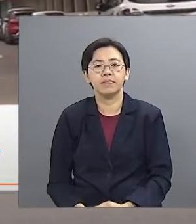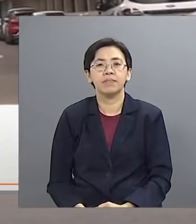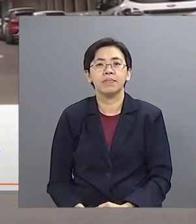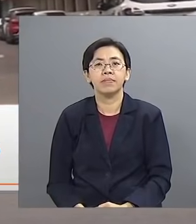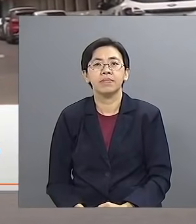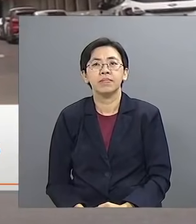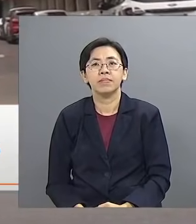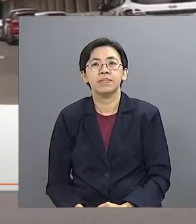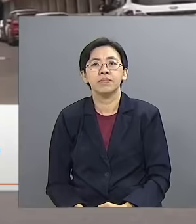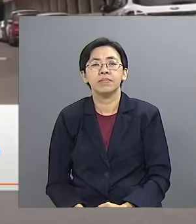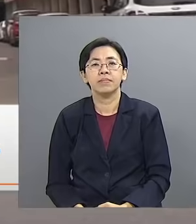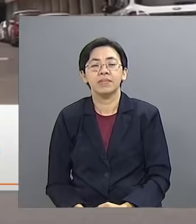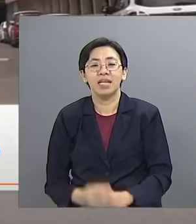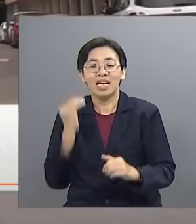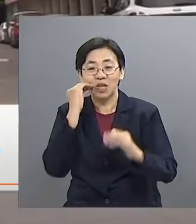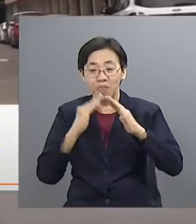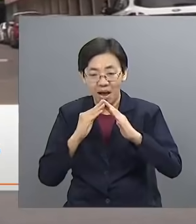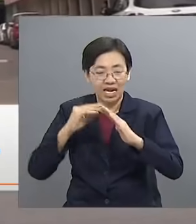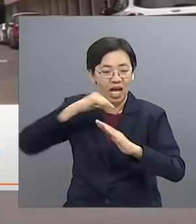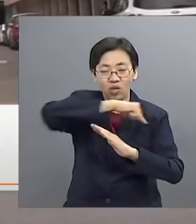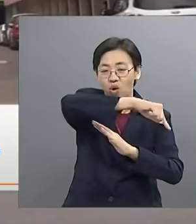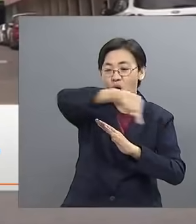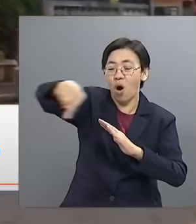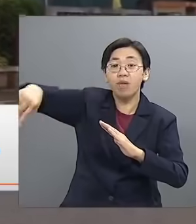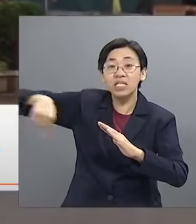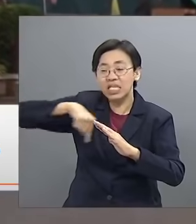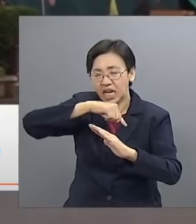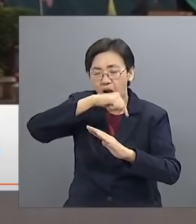มีของบ้านพักผู้ป่วยเนี่ยค่ะเจ้าหน้าที่อาสาสมัคร